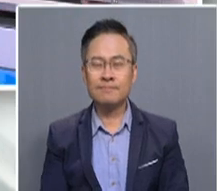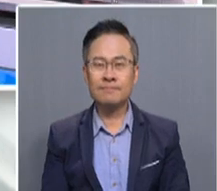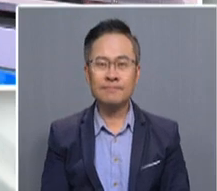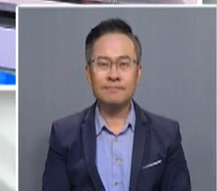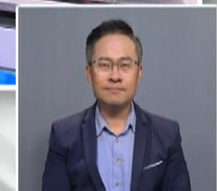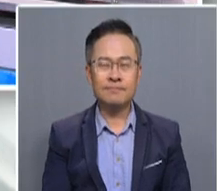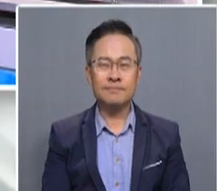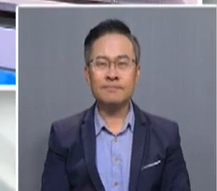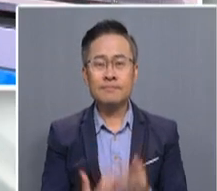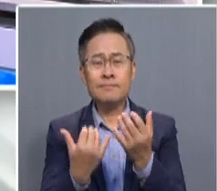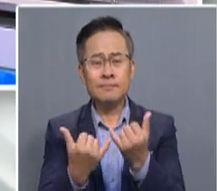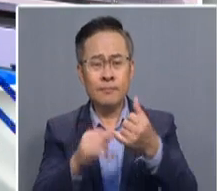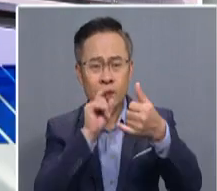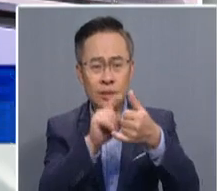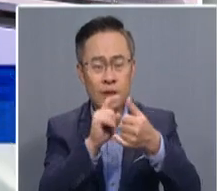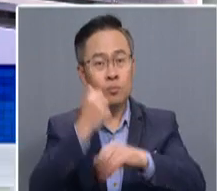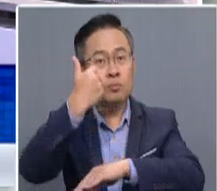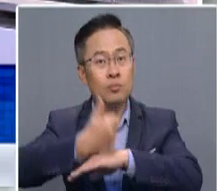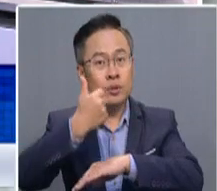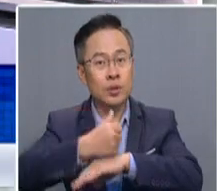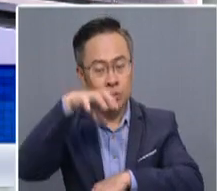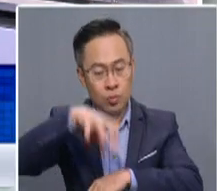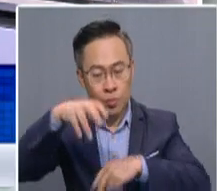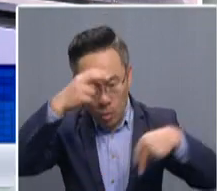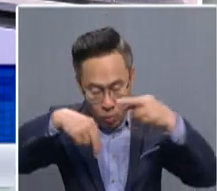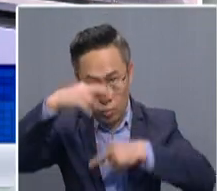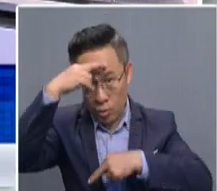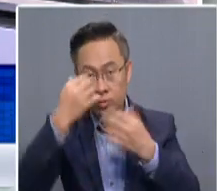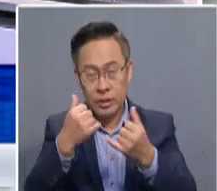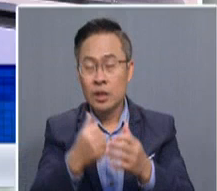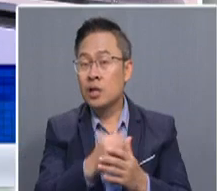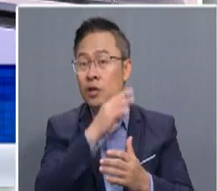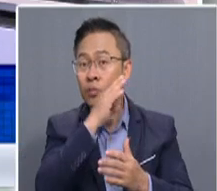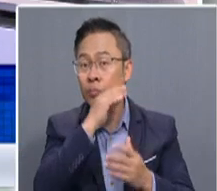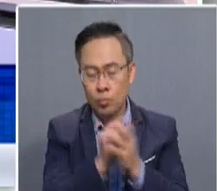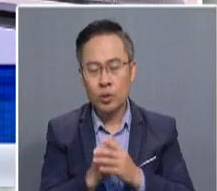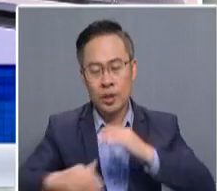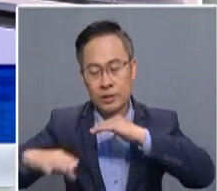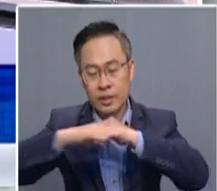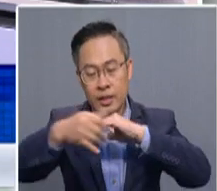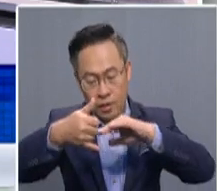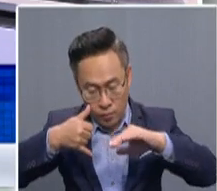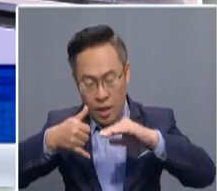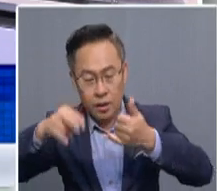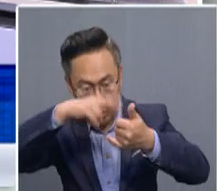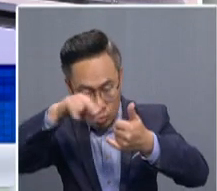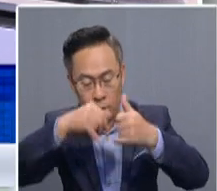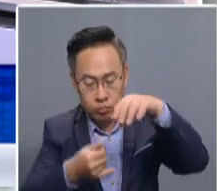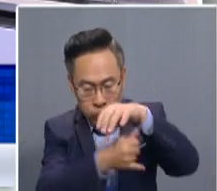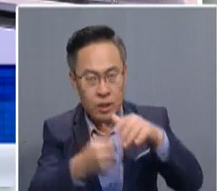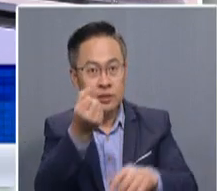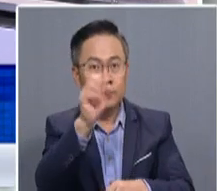ศิริครับ ค่ะครับ ค่ะปัญหาอย่างนึงตอนนี้คือถ้าอยู่ในระบบเราไม่กลัวแต่เรากลัวคนที่หลุดลอดเข้ามา